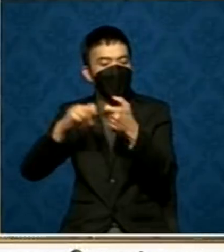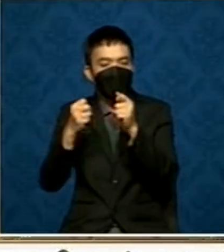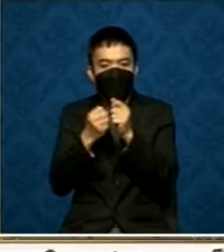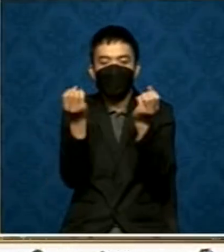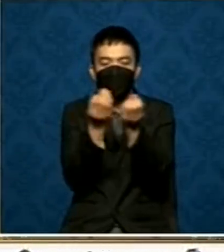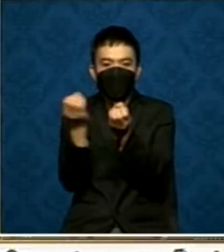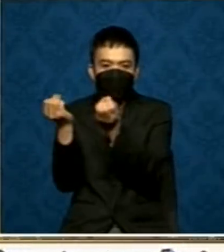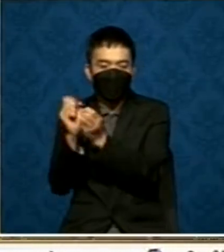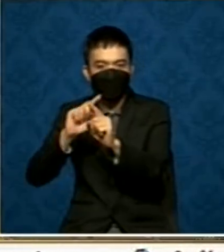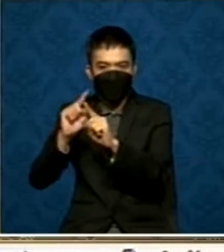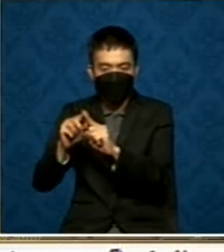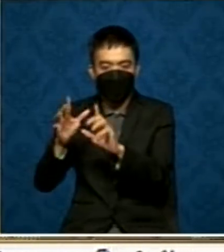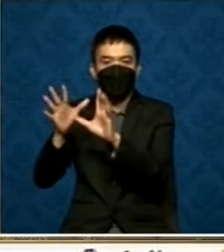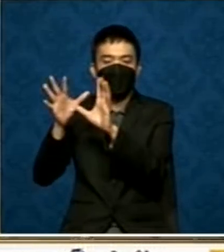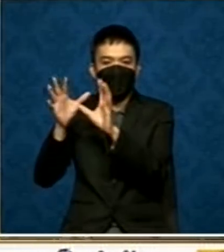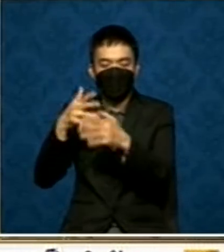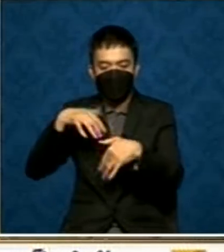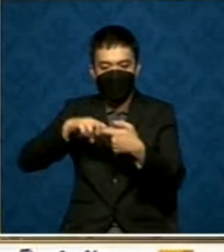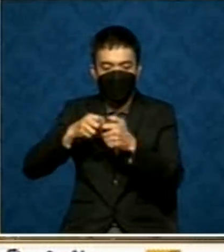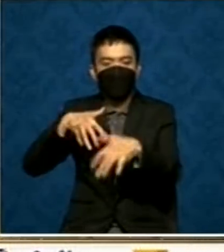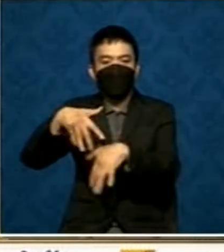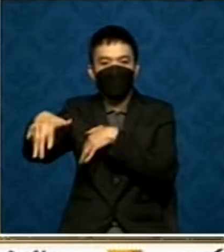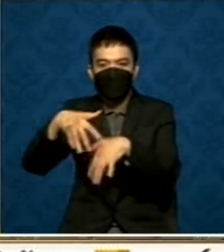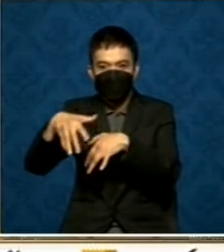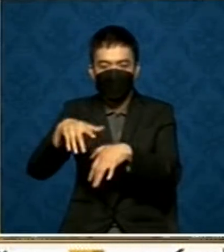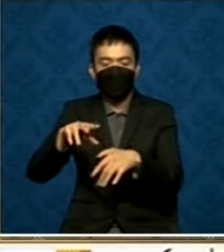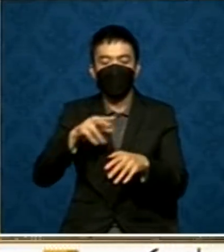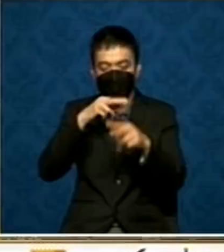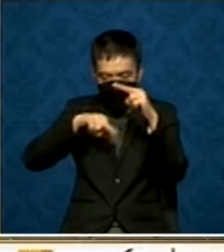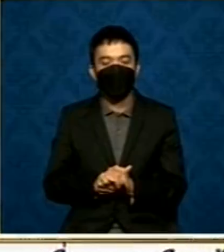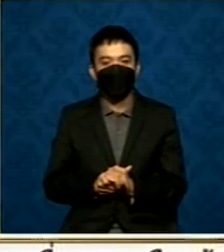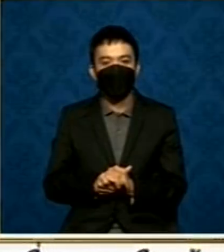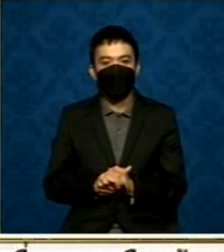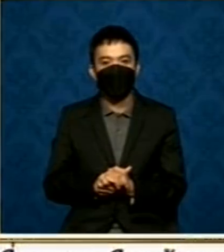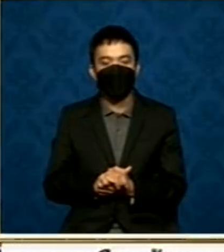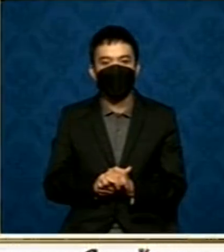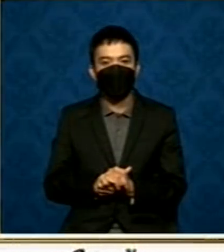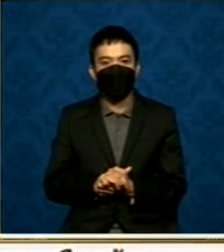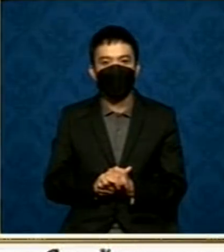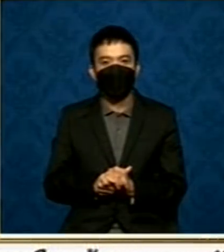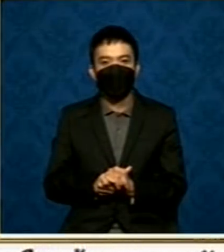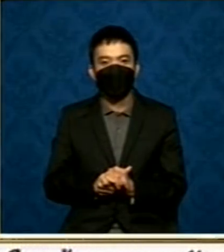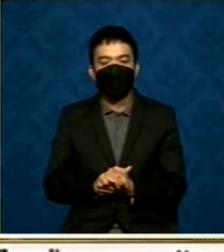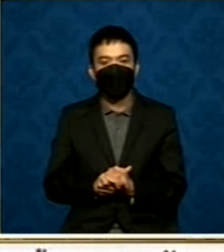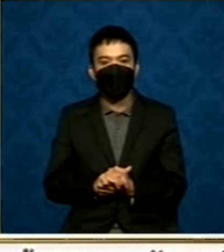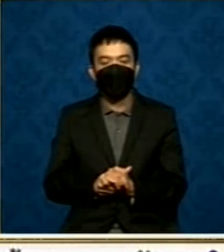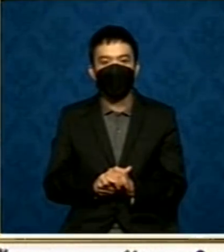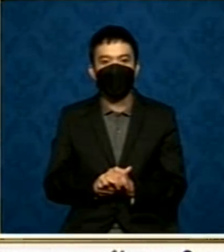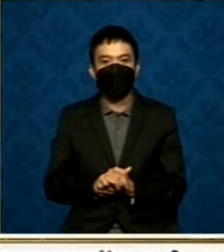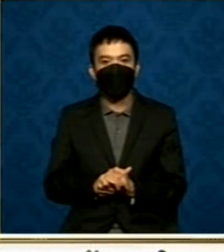ถ้โลกมีผลกทบต่ประชาชน และการดูแลประชาชนนั้นเป็นลงสำคัญสิ่งของปริจากโยตรง